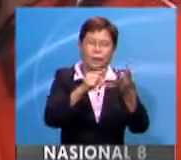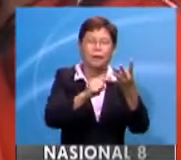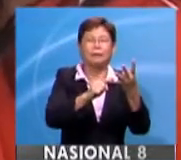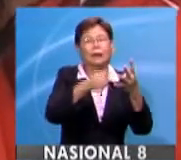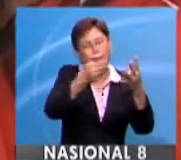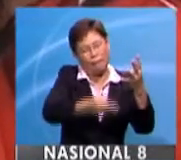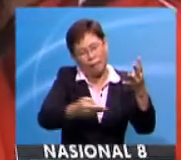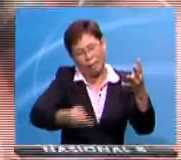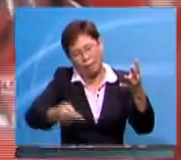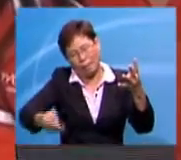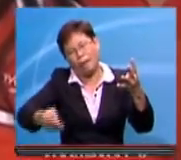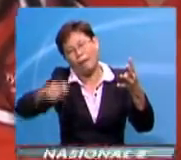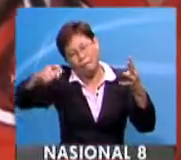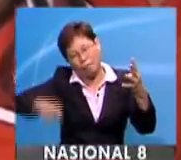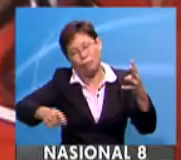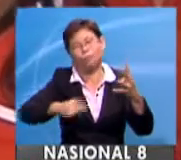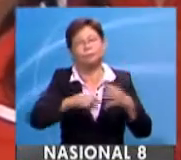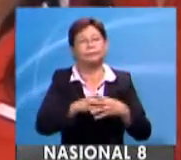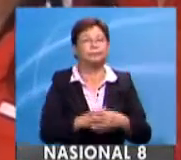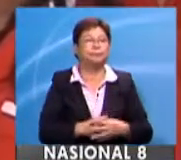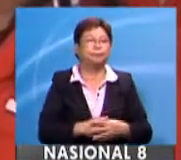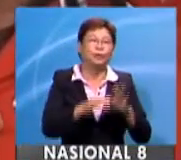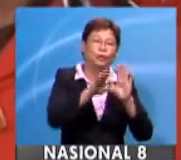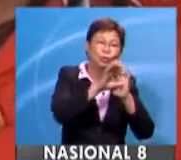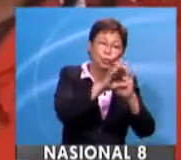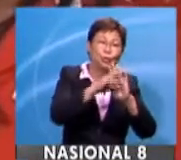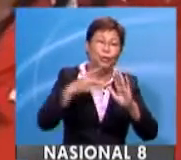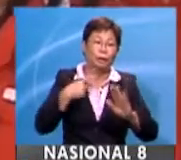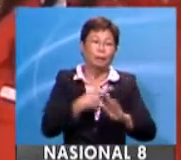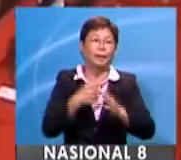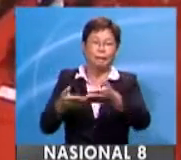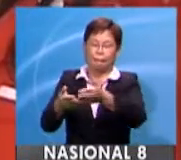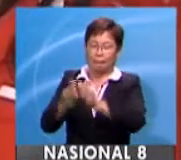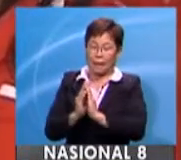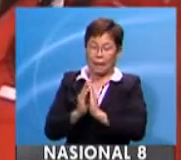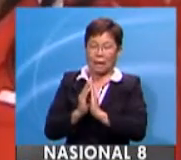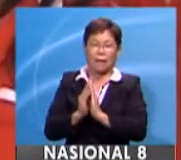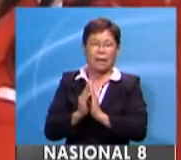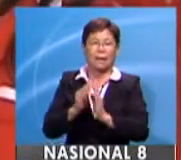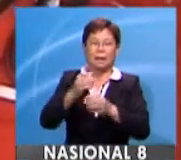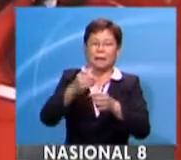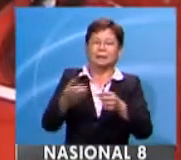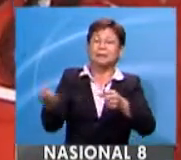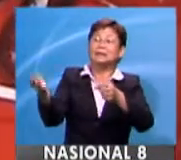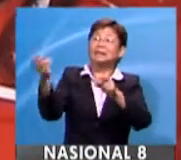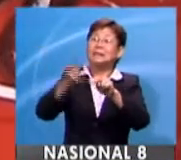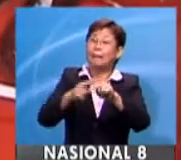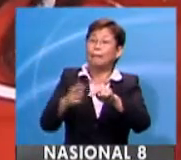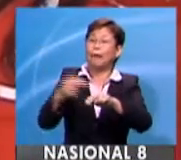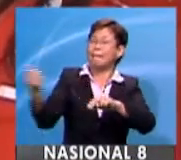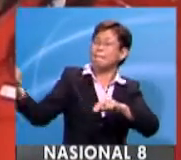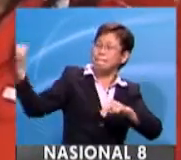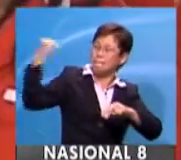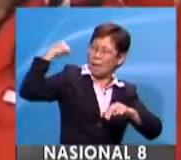keperluan harian mereka seperti yang Kak minta tambahan dia Milo kami